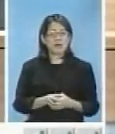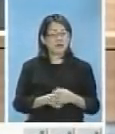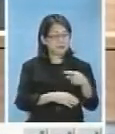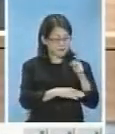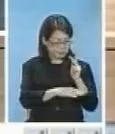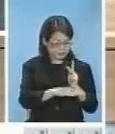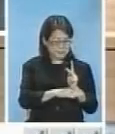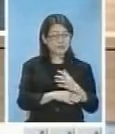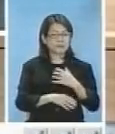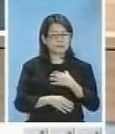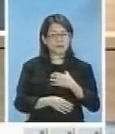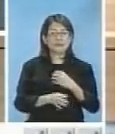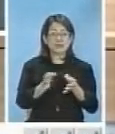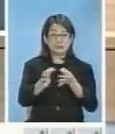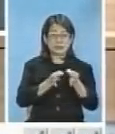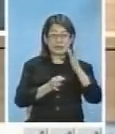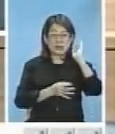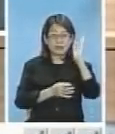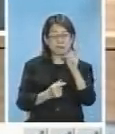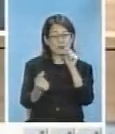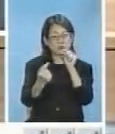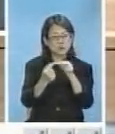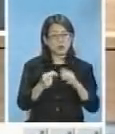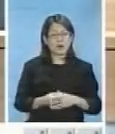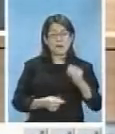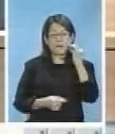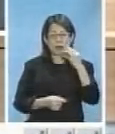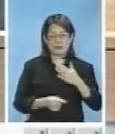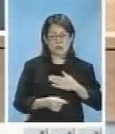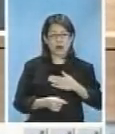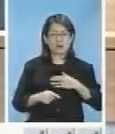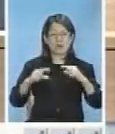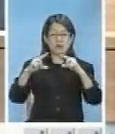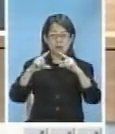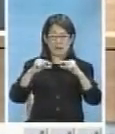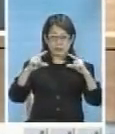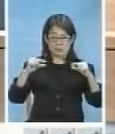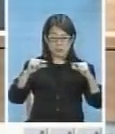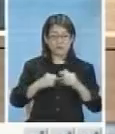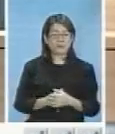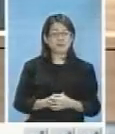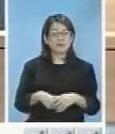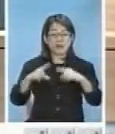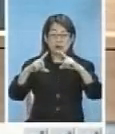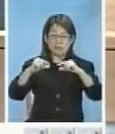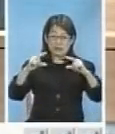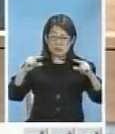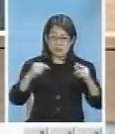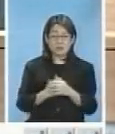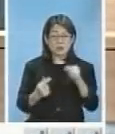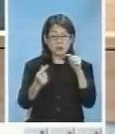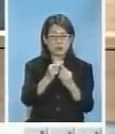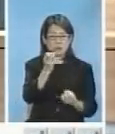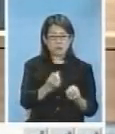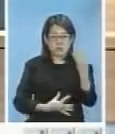จะขออภิปรายต่อกรณีของจังหวัดเพชรบูรณ์ซึ่งเป็นพื้นที่ที่เพาะปลูกทำ